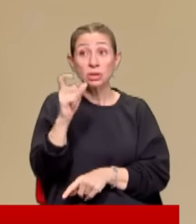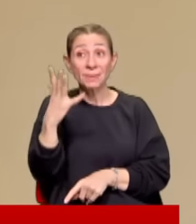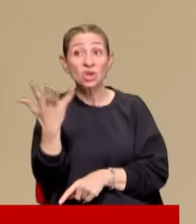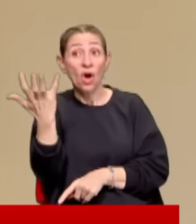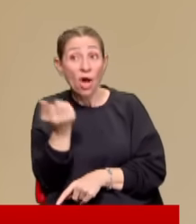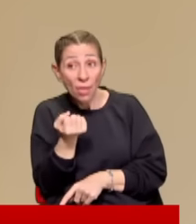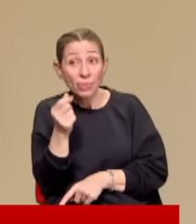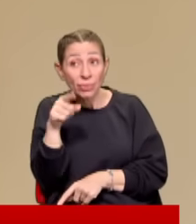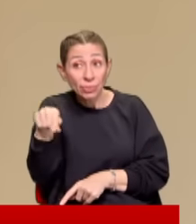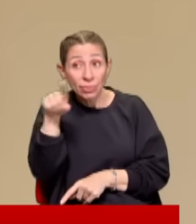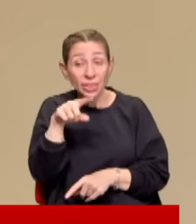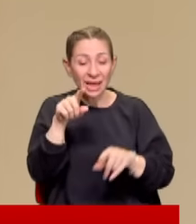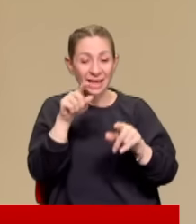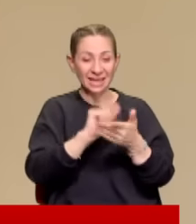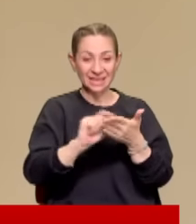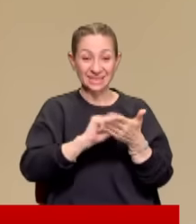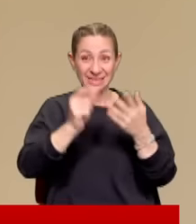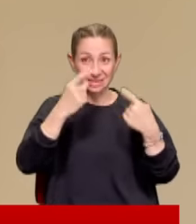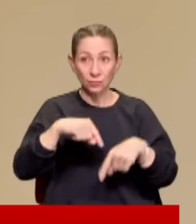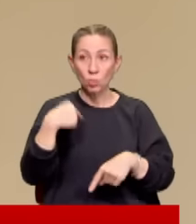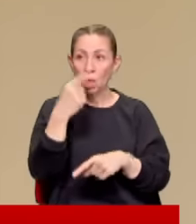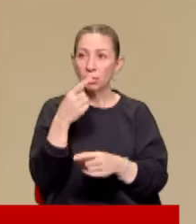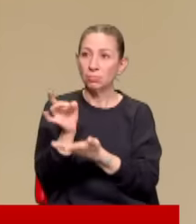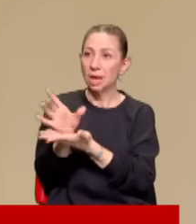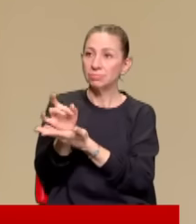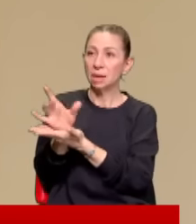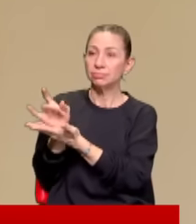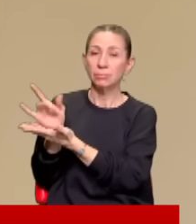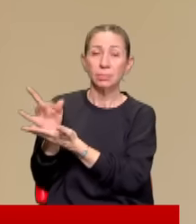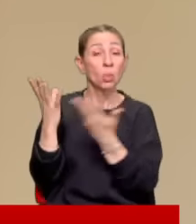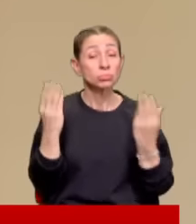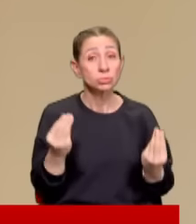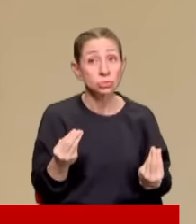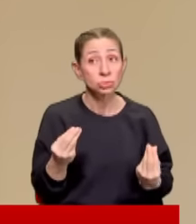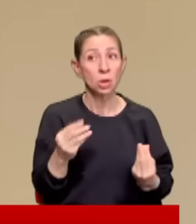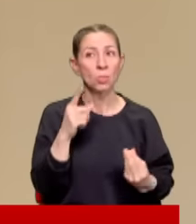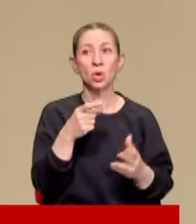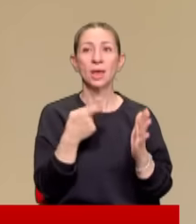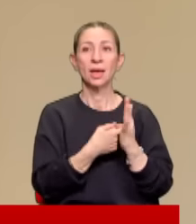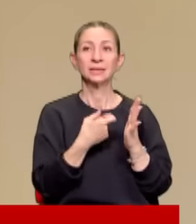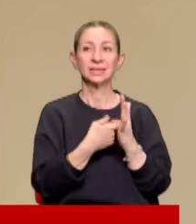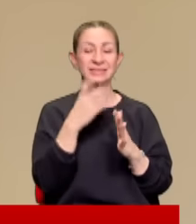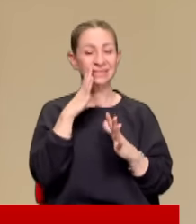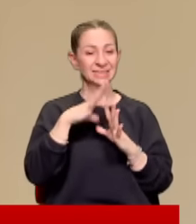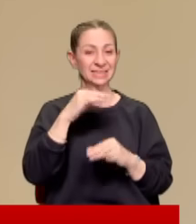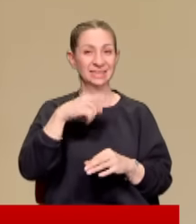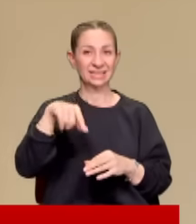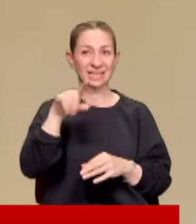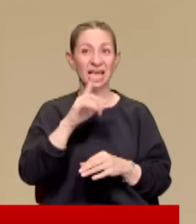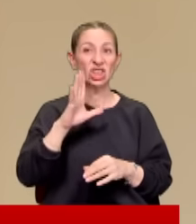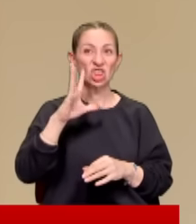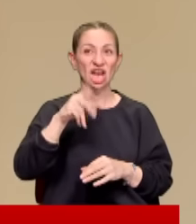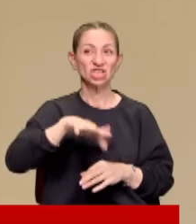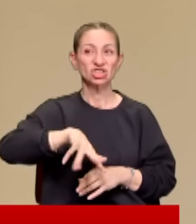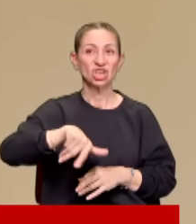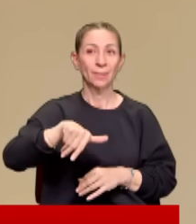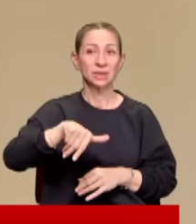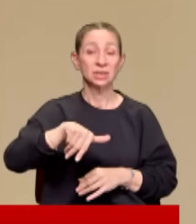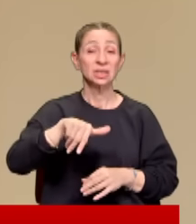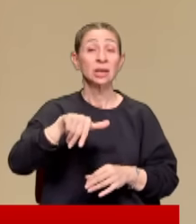95 alanlar yazılı sınavdan mülakatta elenmişler. Bunun adı insanların geleceğini